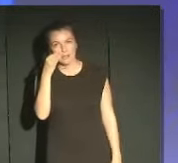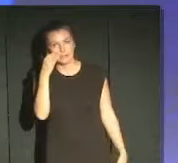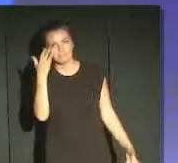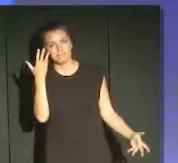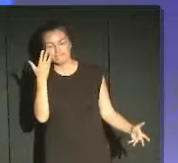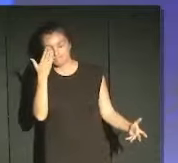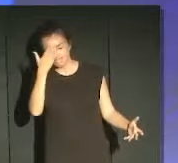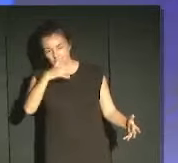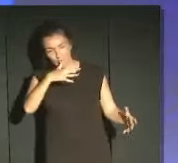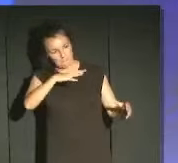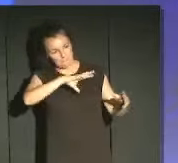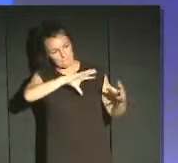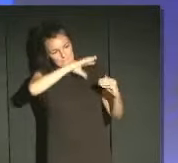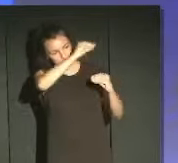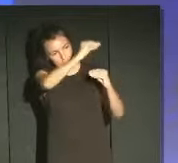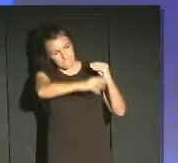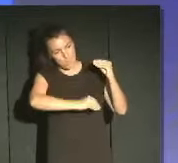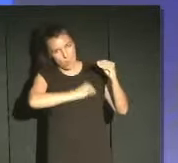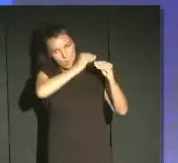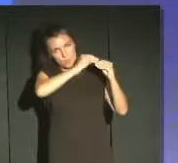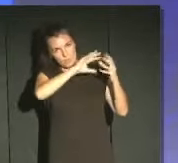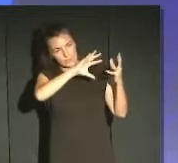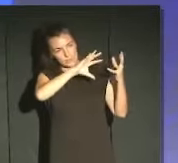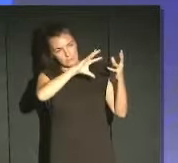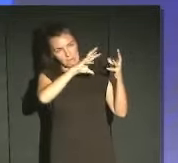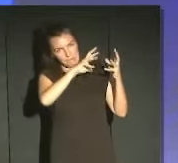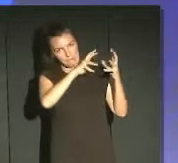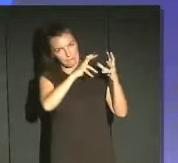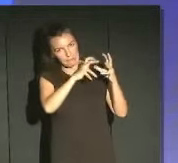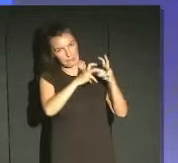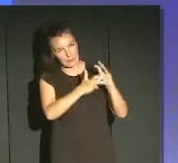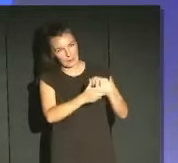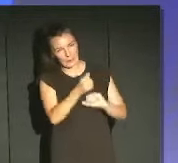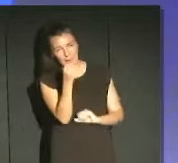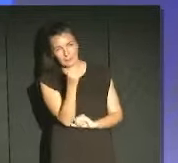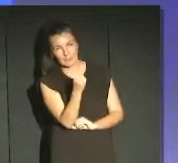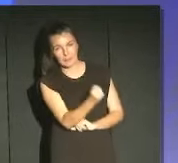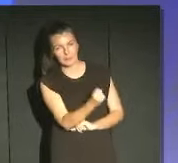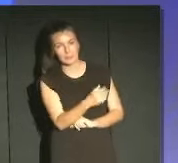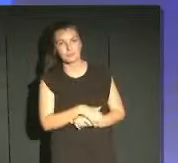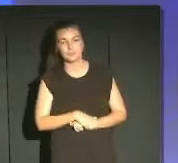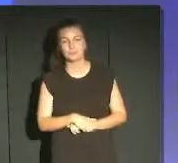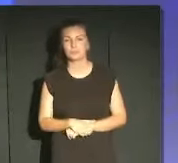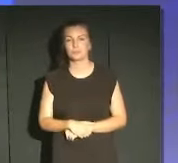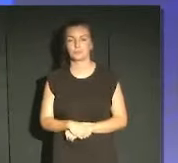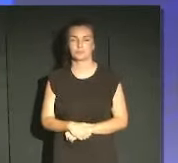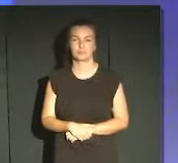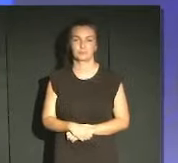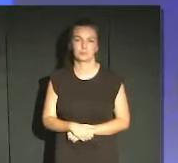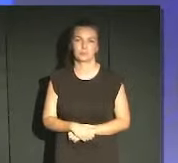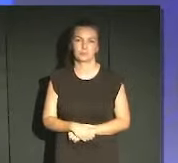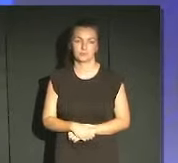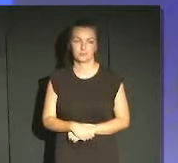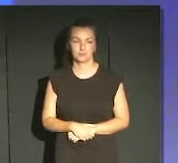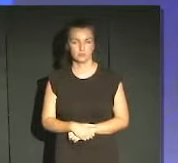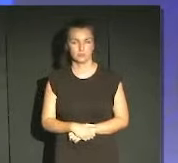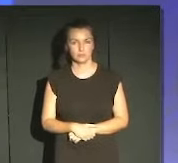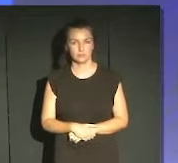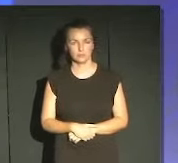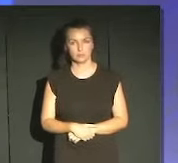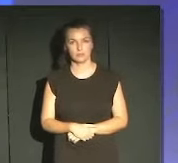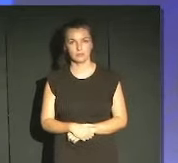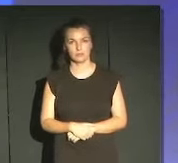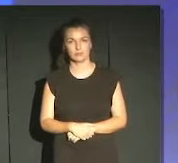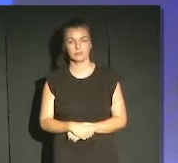plus mal nous observons bien que le double standard est